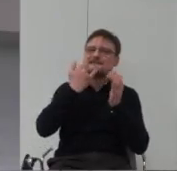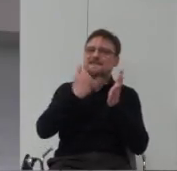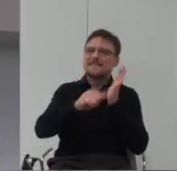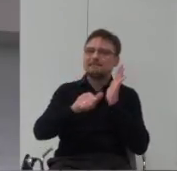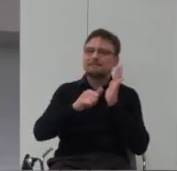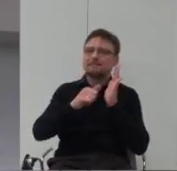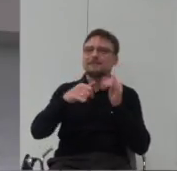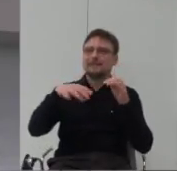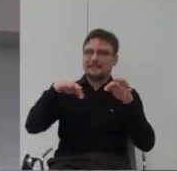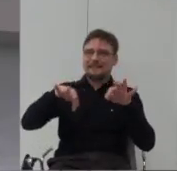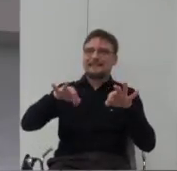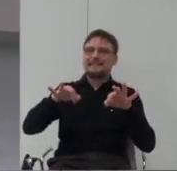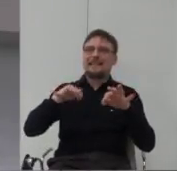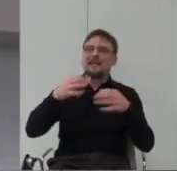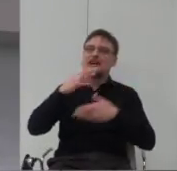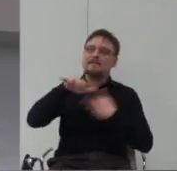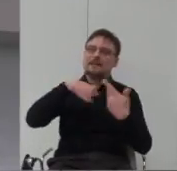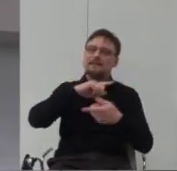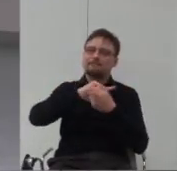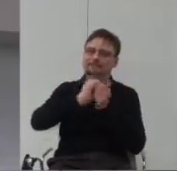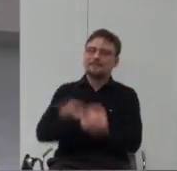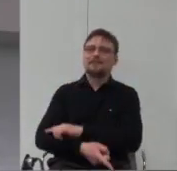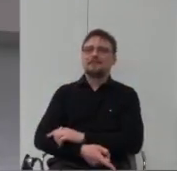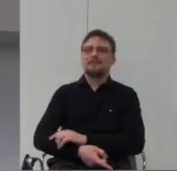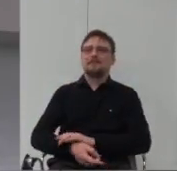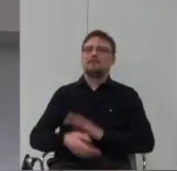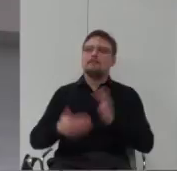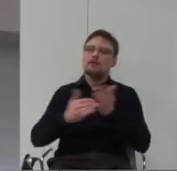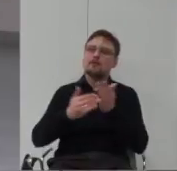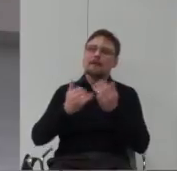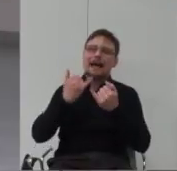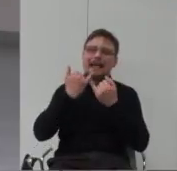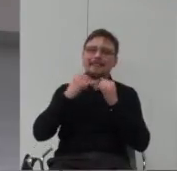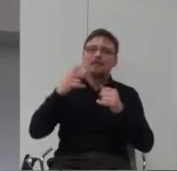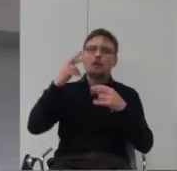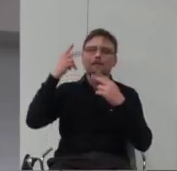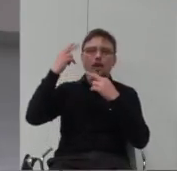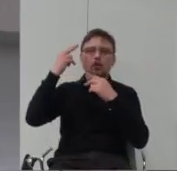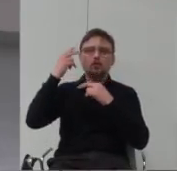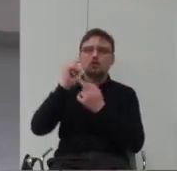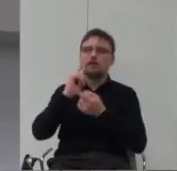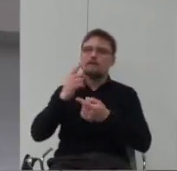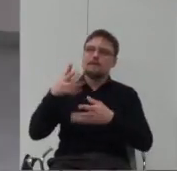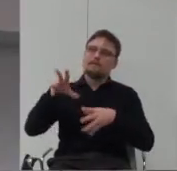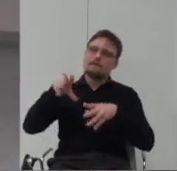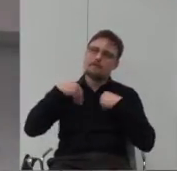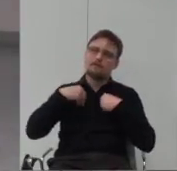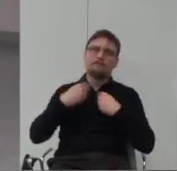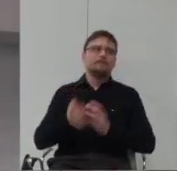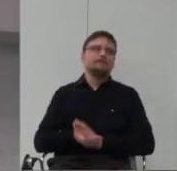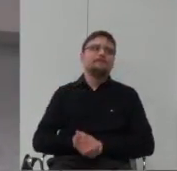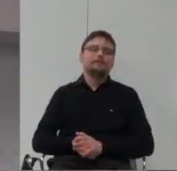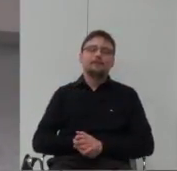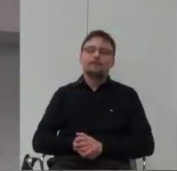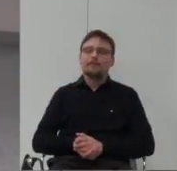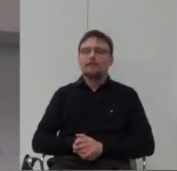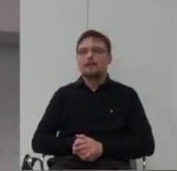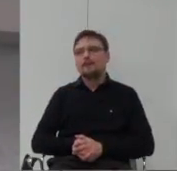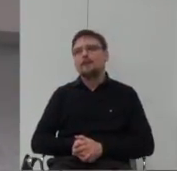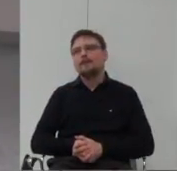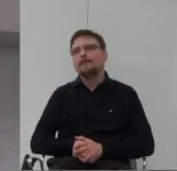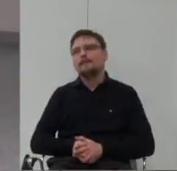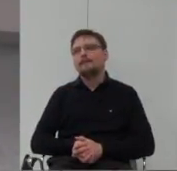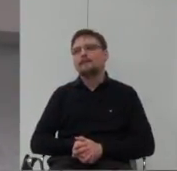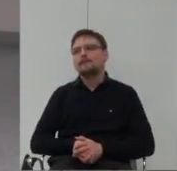można to nazwać przywar współczesnego świata, czy wyjście w inny